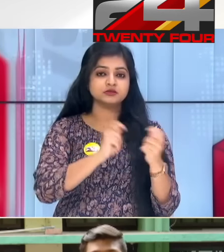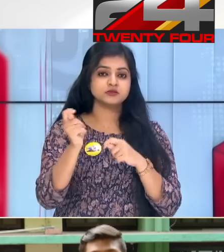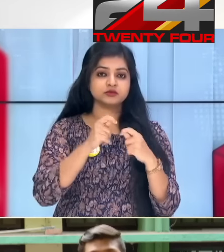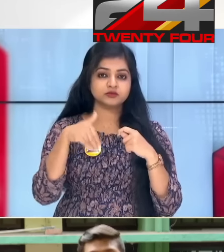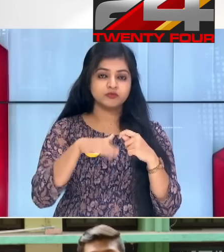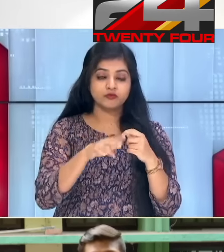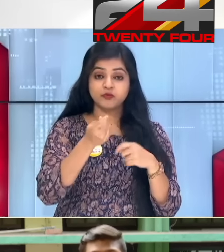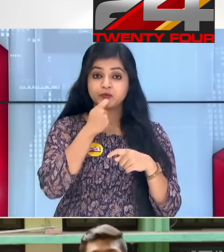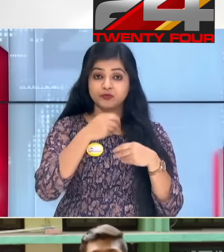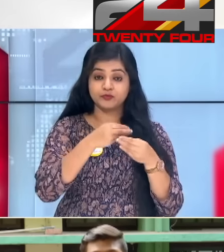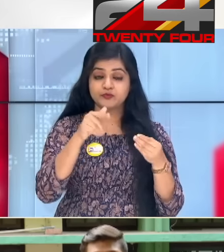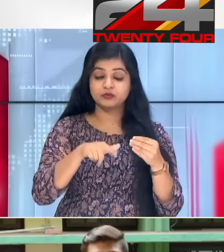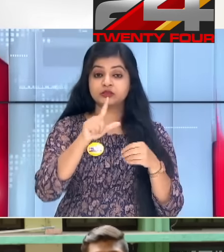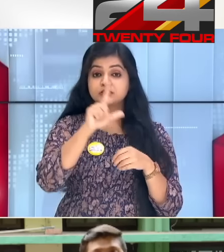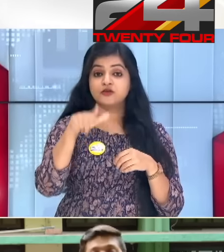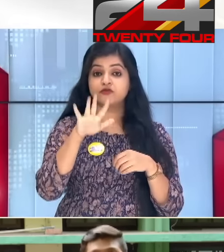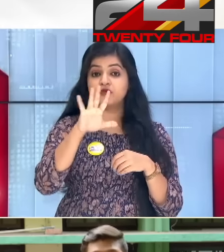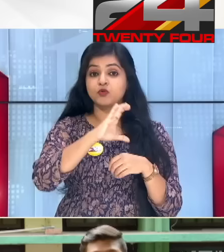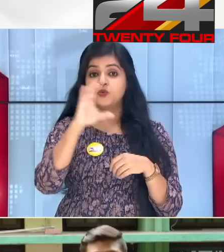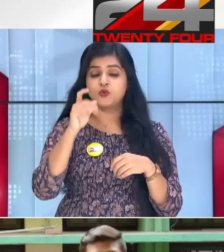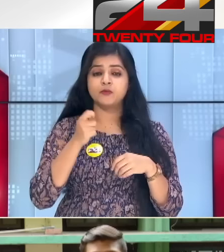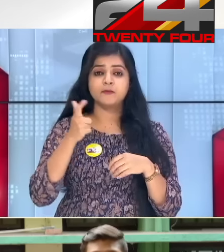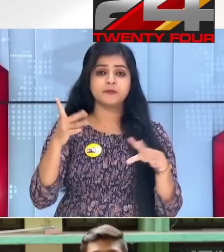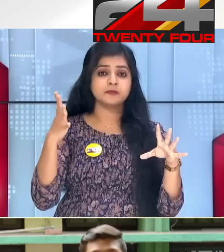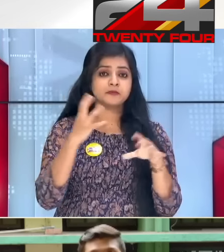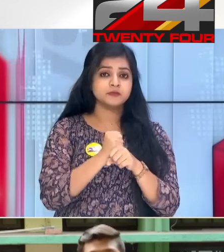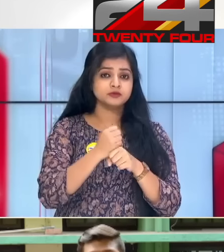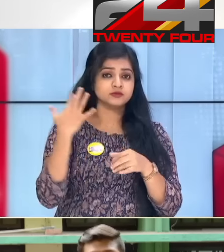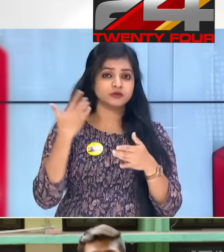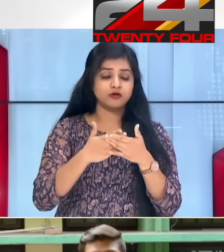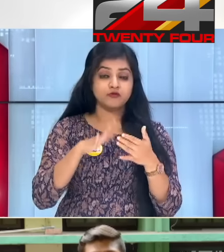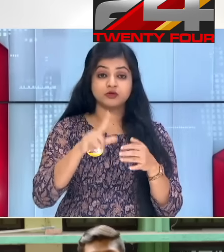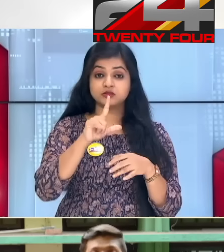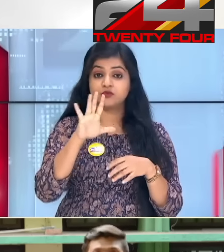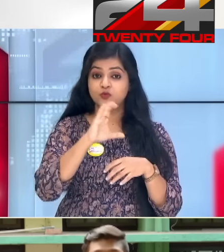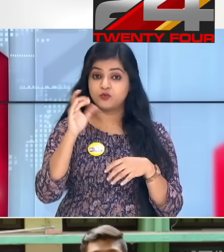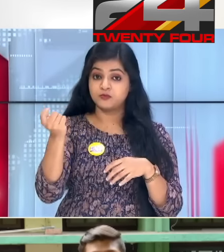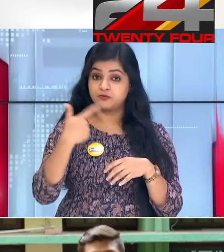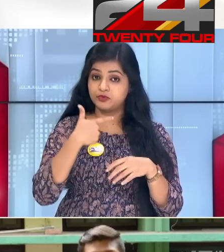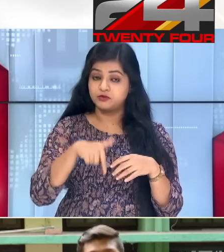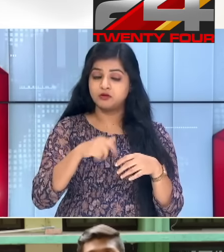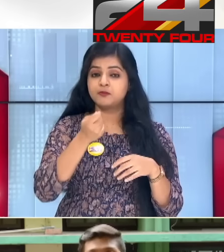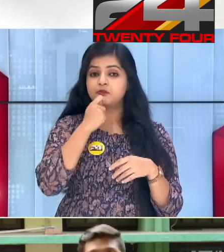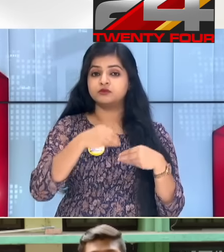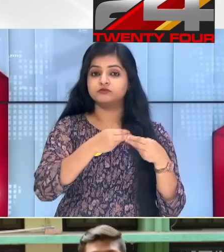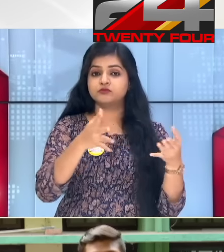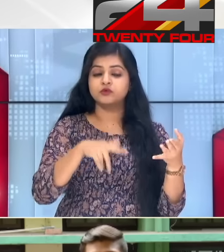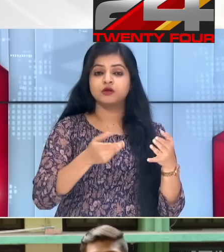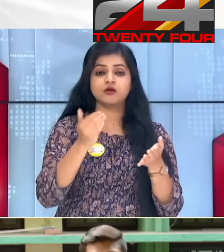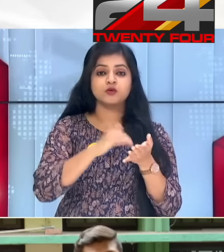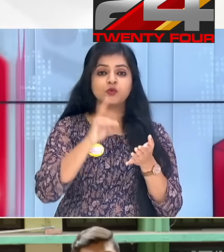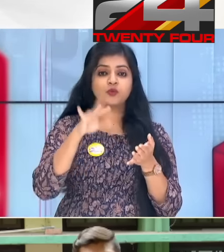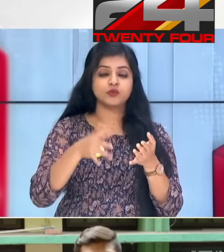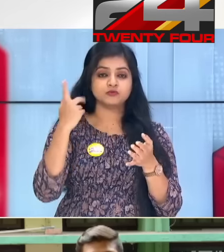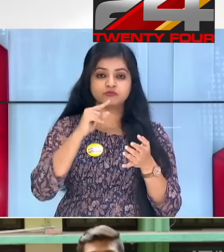ഈ മരുന്ന് വിതരണക്കാർക്ക് 75 കോടിയോളം രൂപ കുടിശിക ഇനത്തിൽ ലഭിക്കാനുണ്ട് ഇത് തന്നു തീർന്നെങ്കിൽ മാത്രമേ മരുന്ന് വിതരണം പുനരാരംഭിക്കൂ എന്നുള്ളതായിരുന്നു